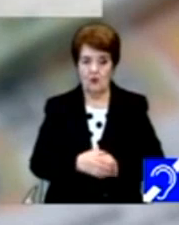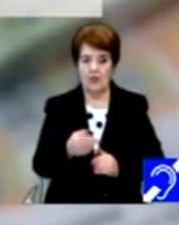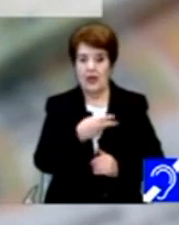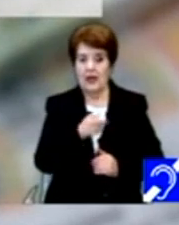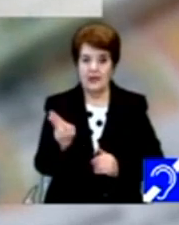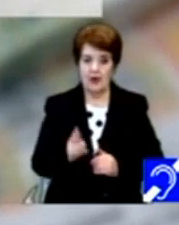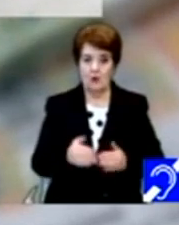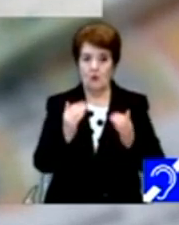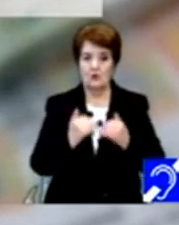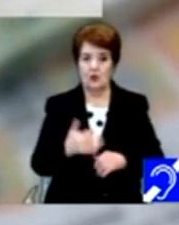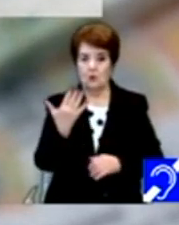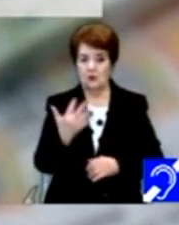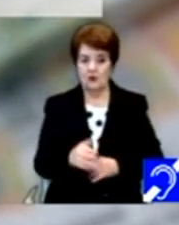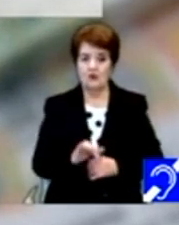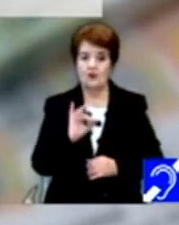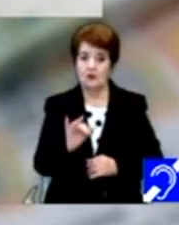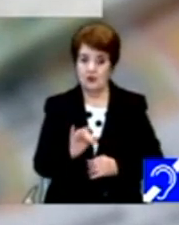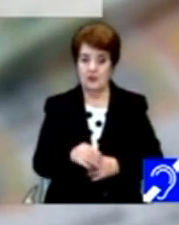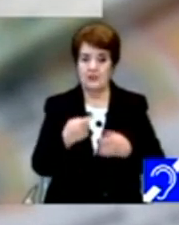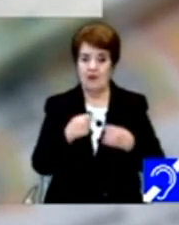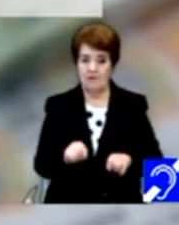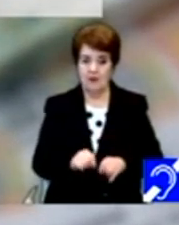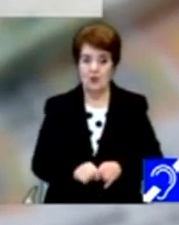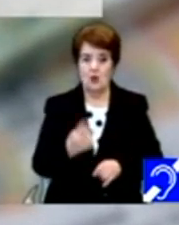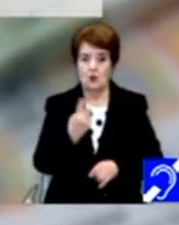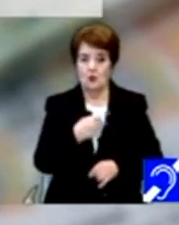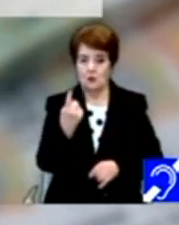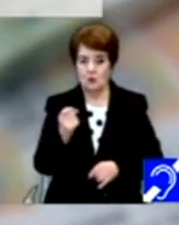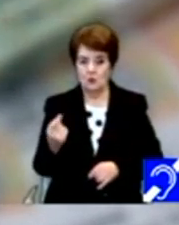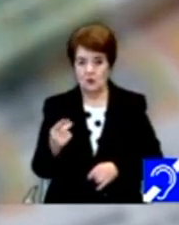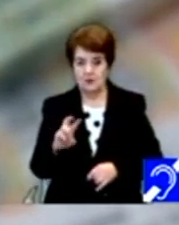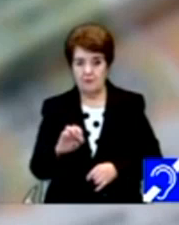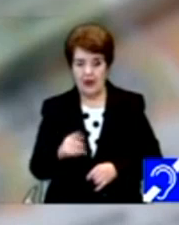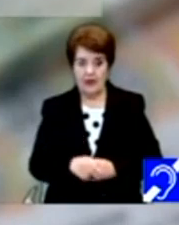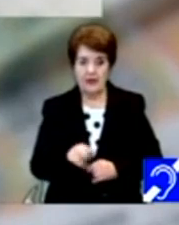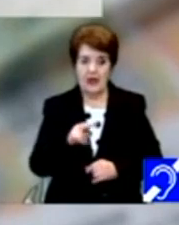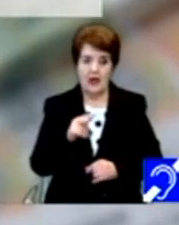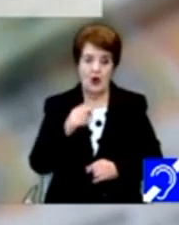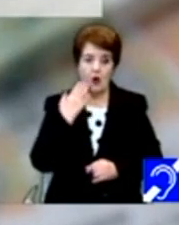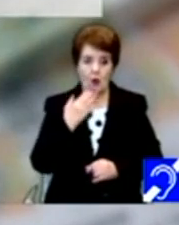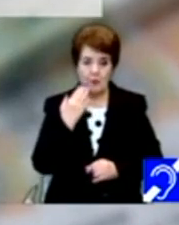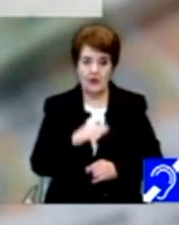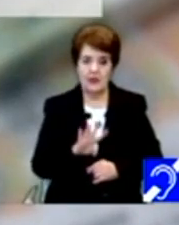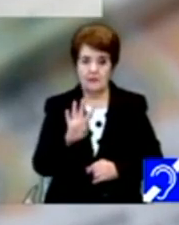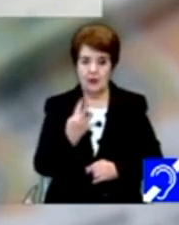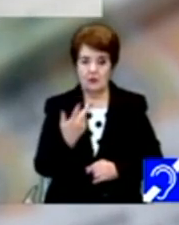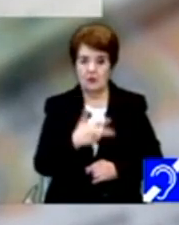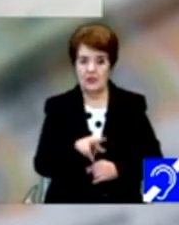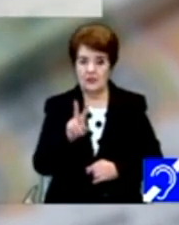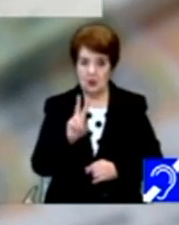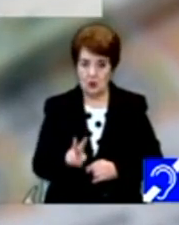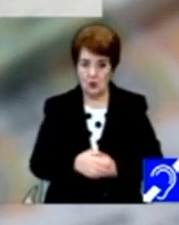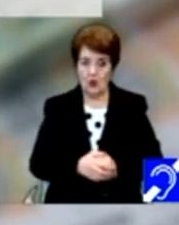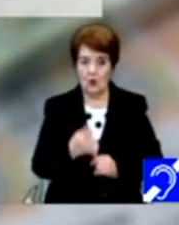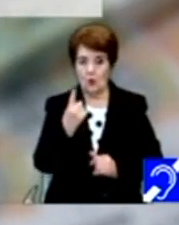monedei europene scade cu 5 bani și se va vinde cu 21 de lei și 11 bani. Leul românesc se va cota la 4 lei și 32